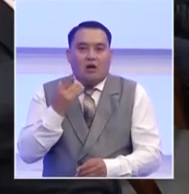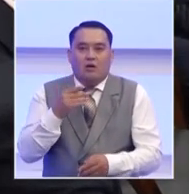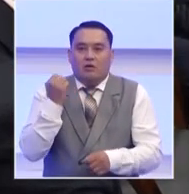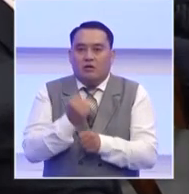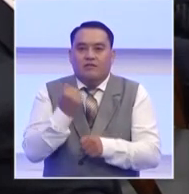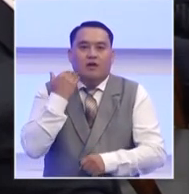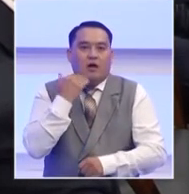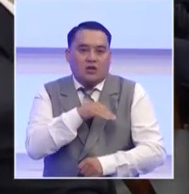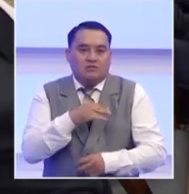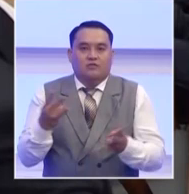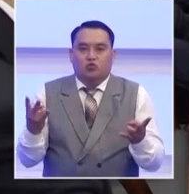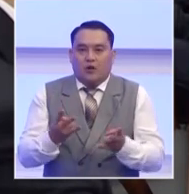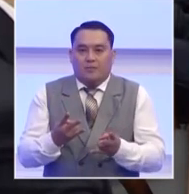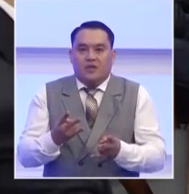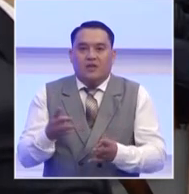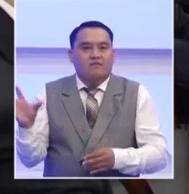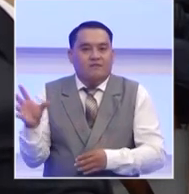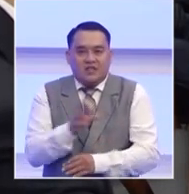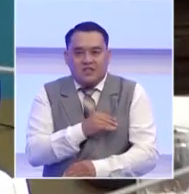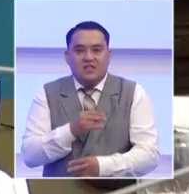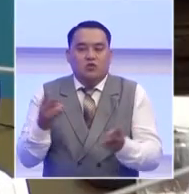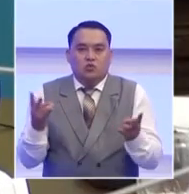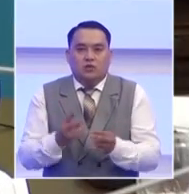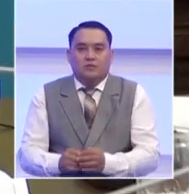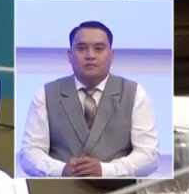было. Везде качественно должно